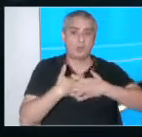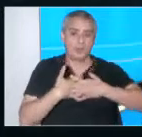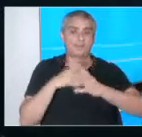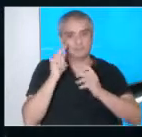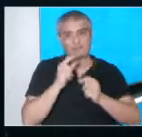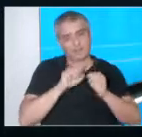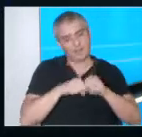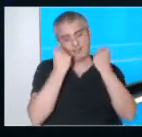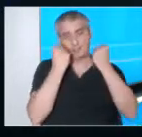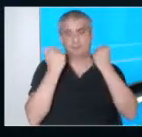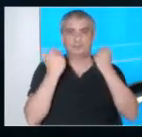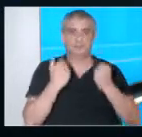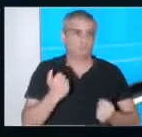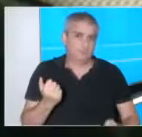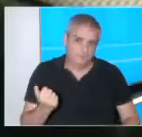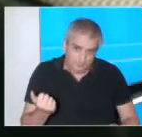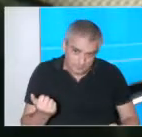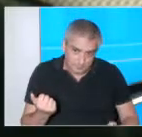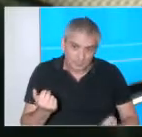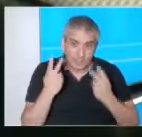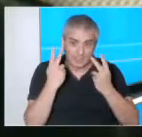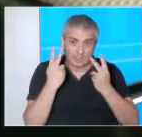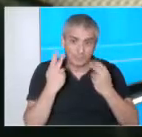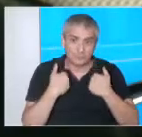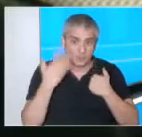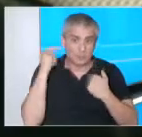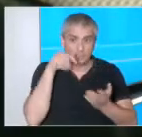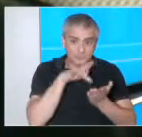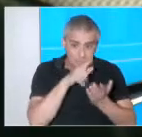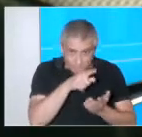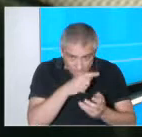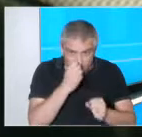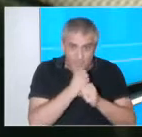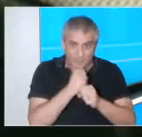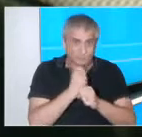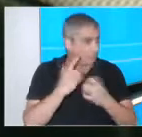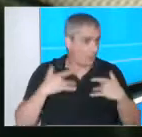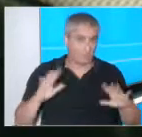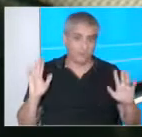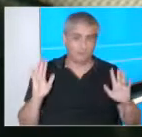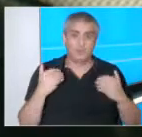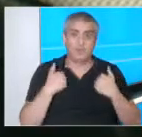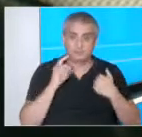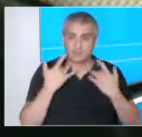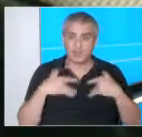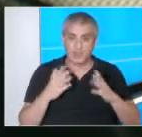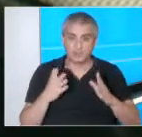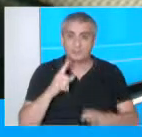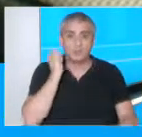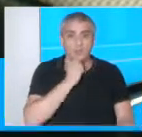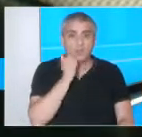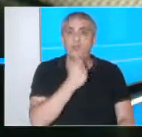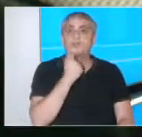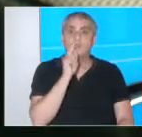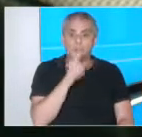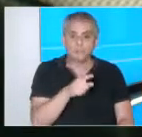צריך להזים אותם, זה הכל. גם טוב. העיקר שאני הייתי שם. לא מכחיש. אני צריך להכחיש, כל יום נגיד